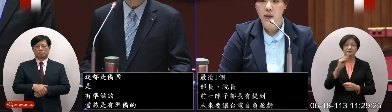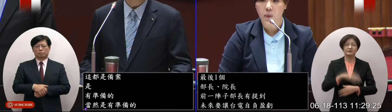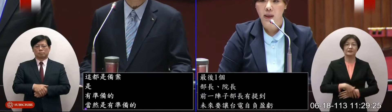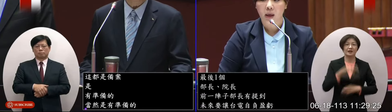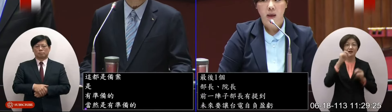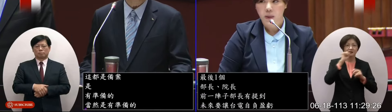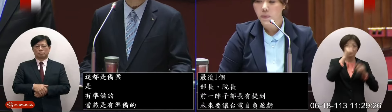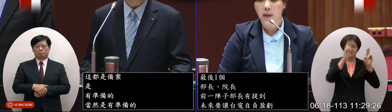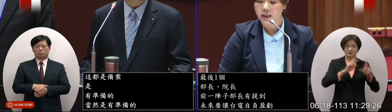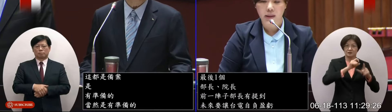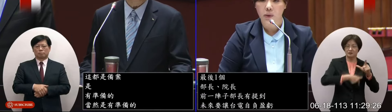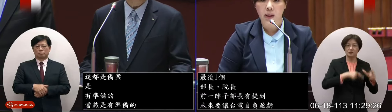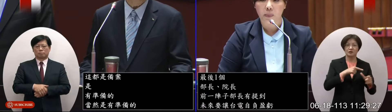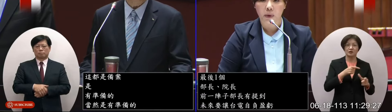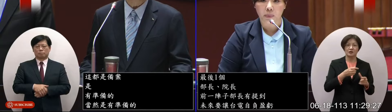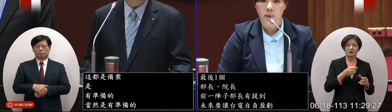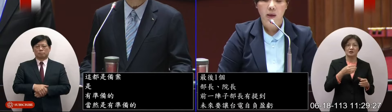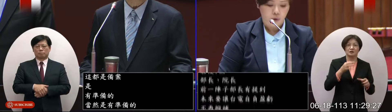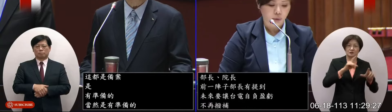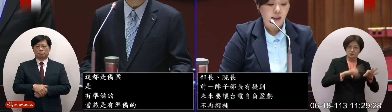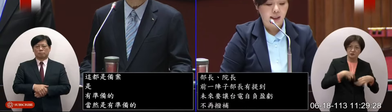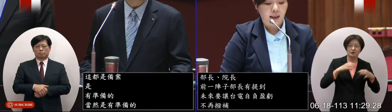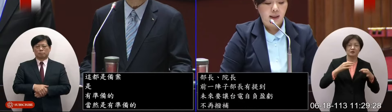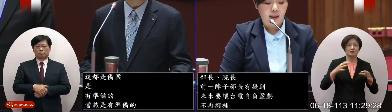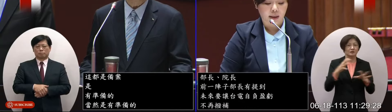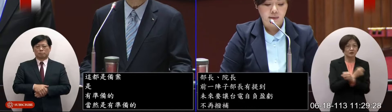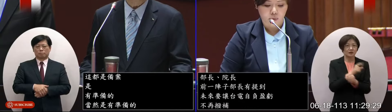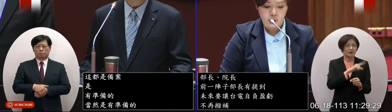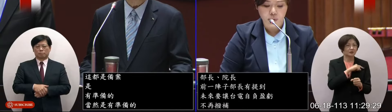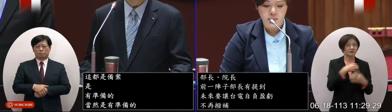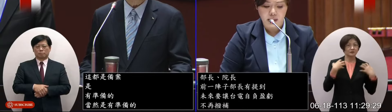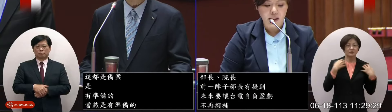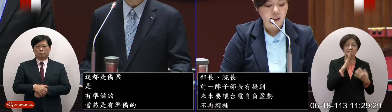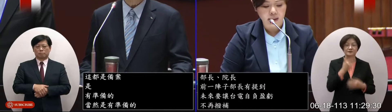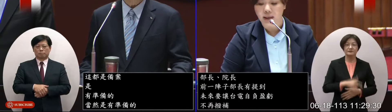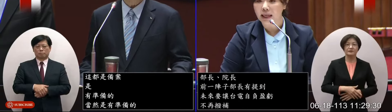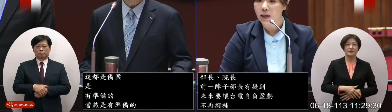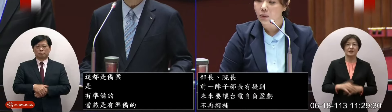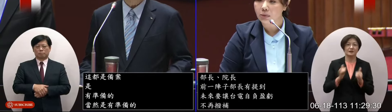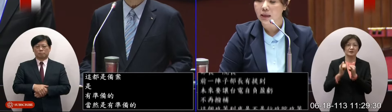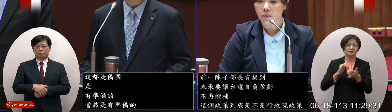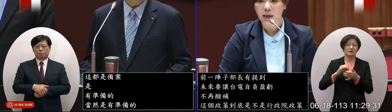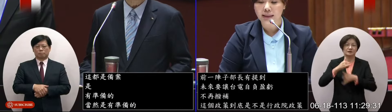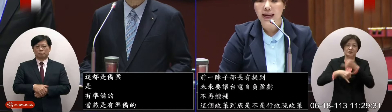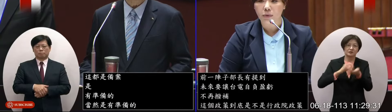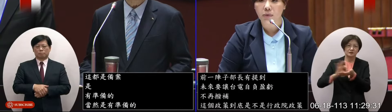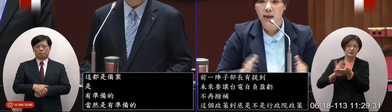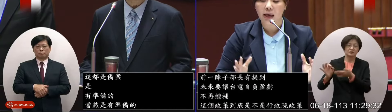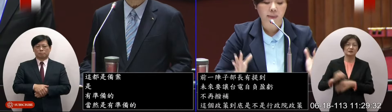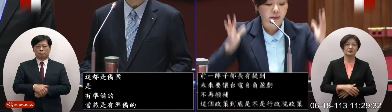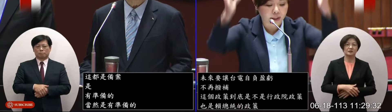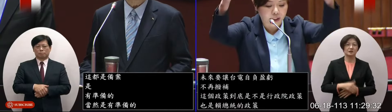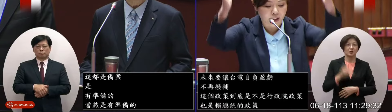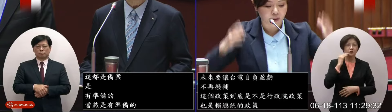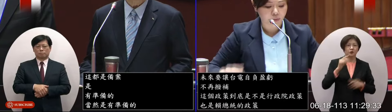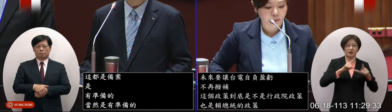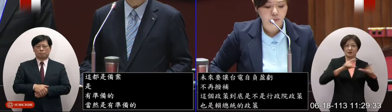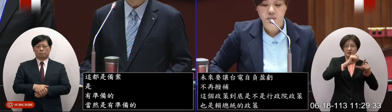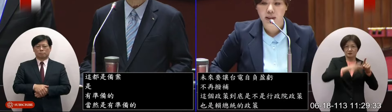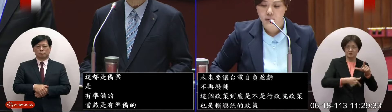负盈亏，各部会要自己回到拨补。除了稳住民生跟小家电用电，未来大户要让他们自